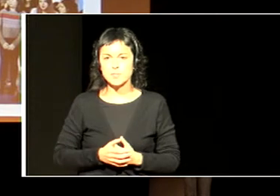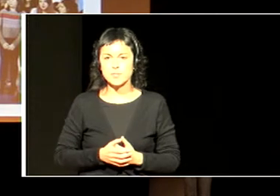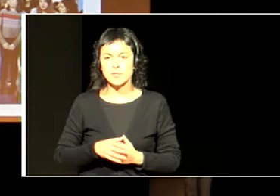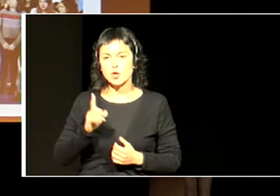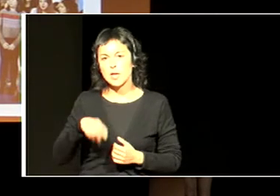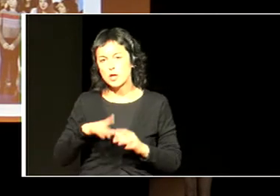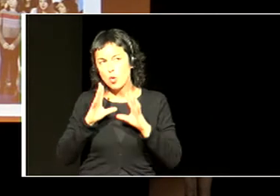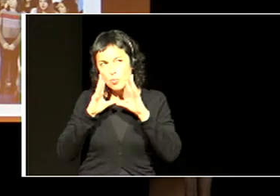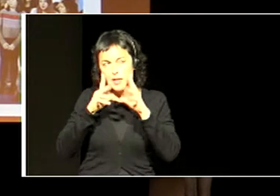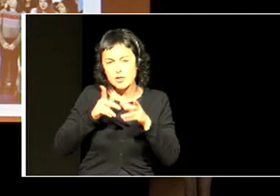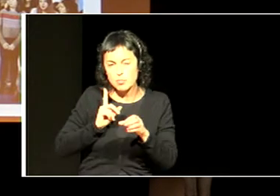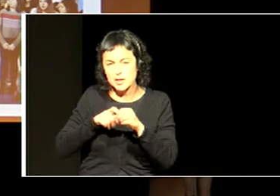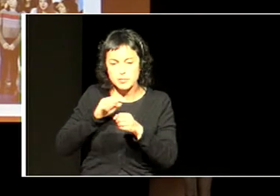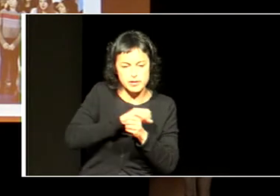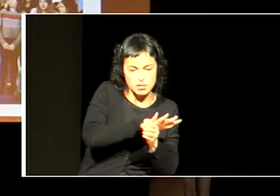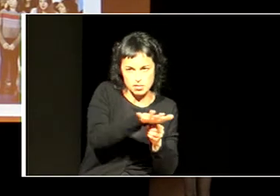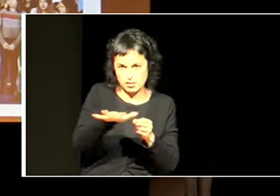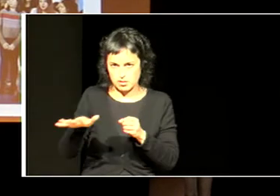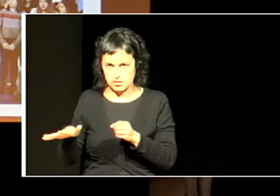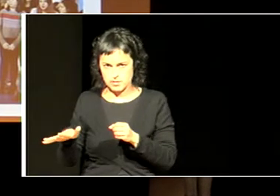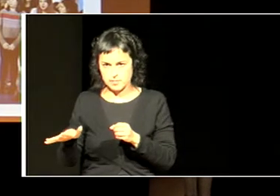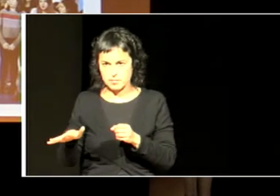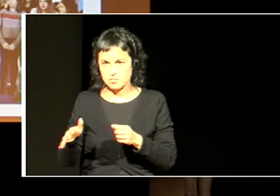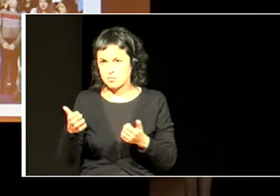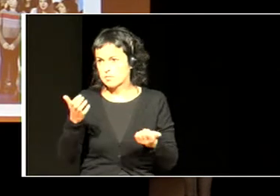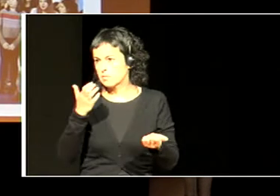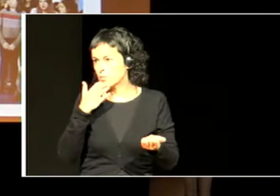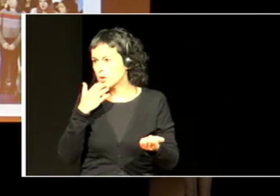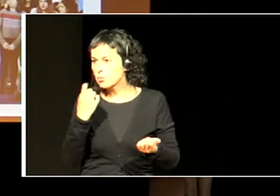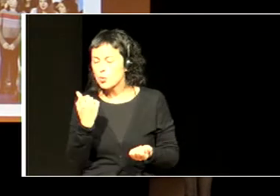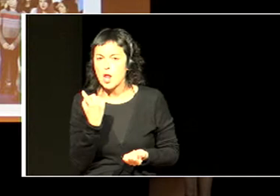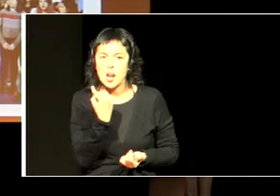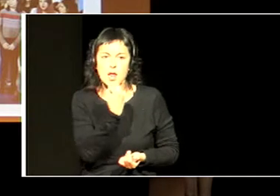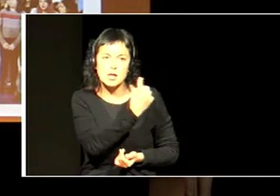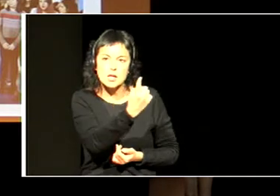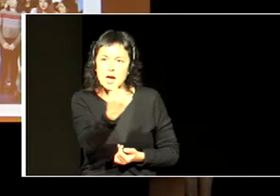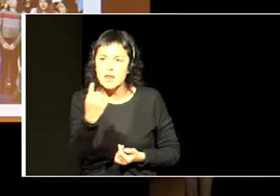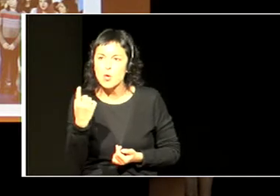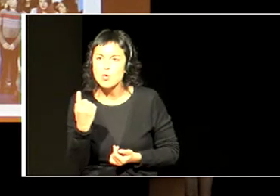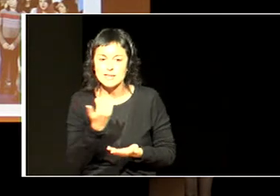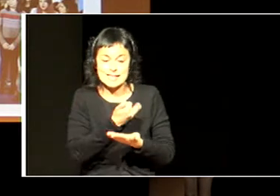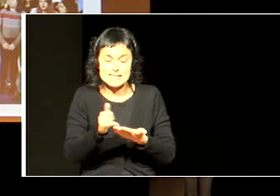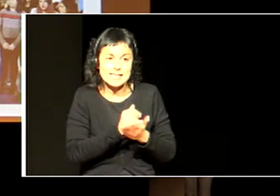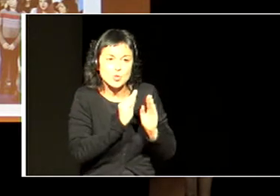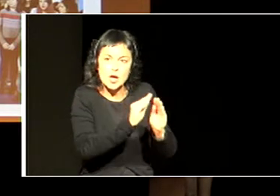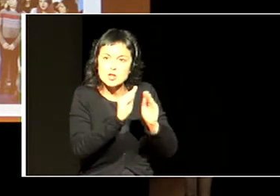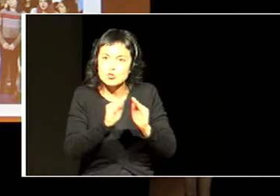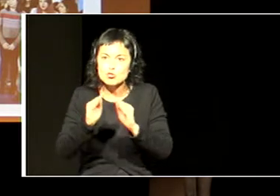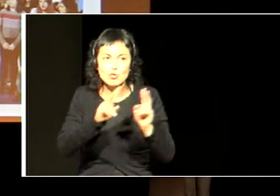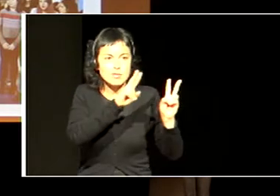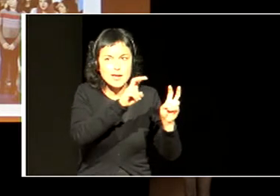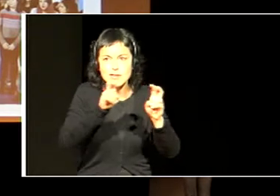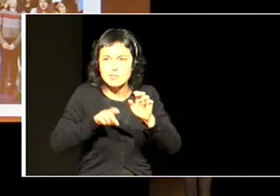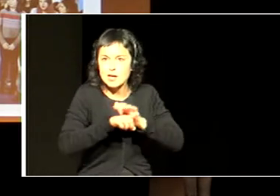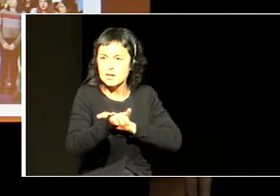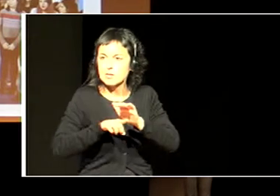implikazioa nola pues, gaia garatzen bakoitzak bere ikasgaietan. Por supuesto,